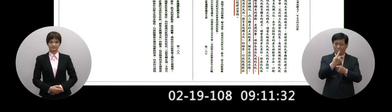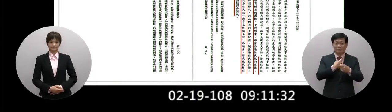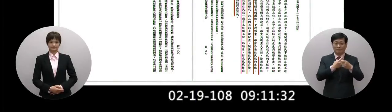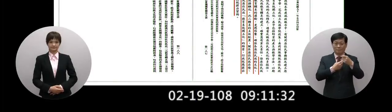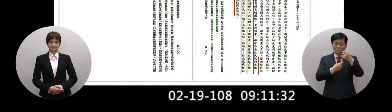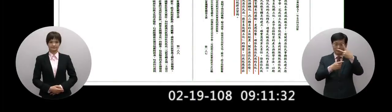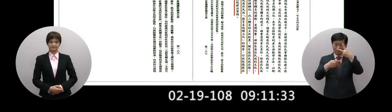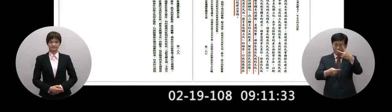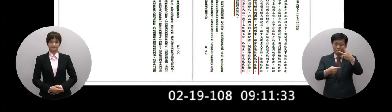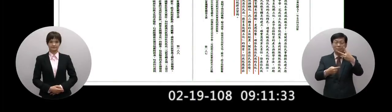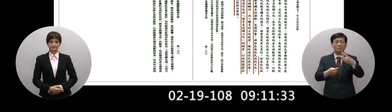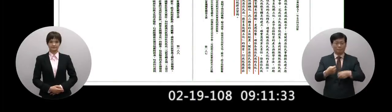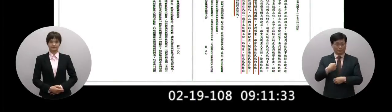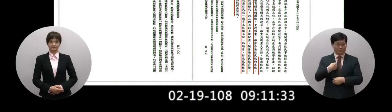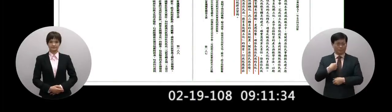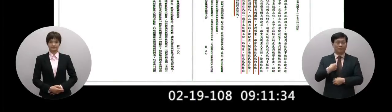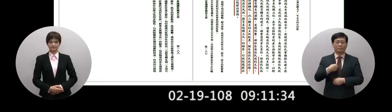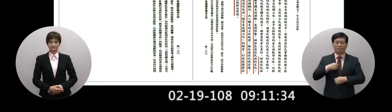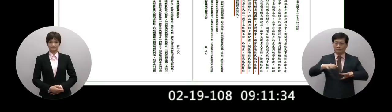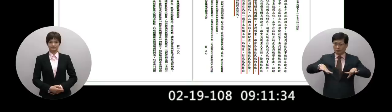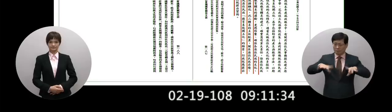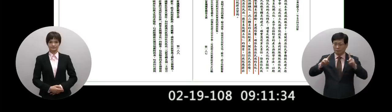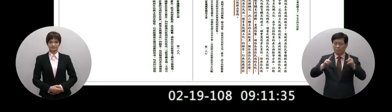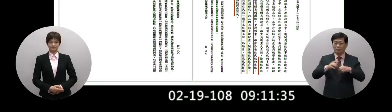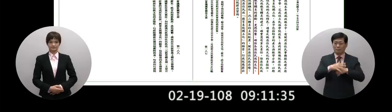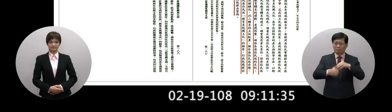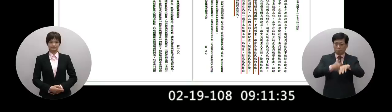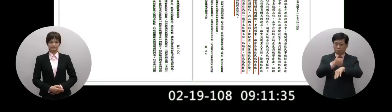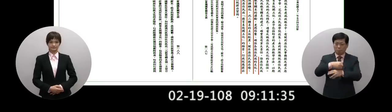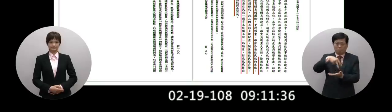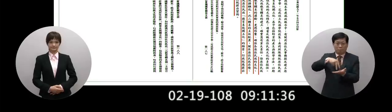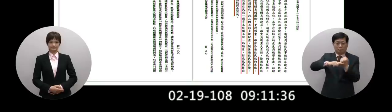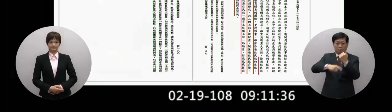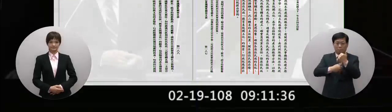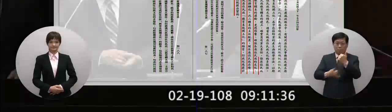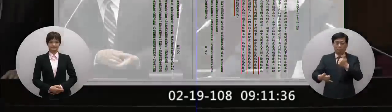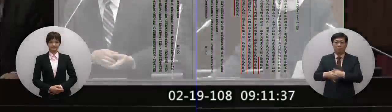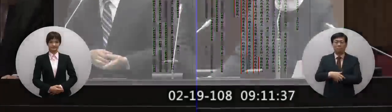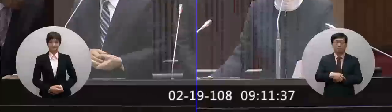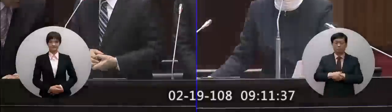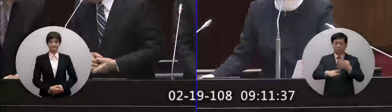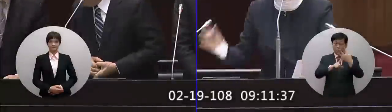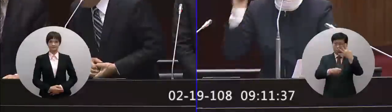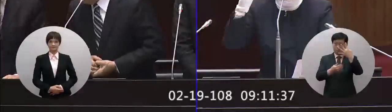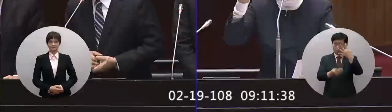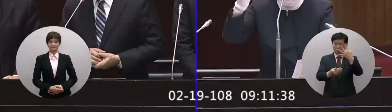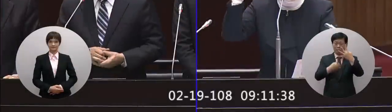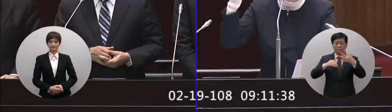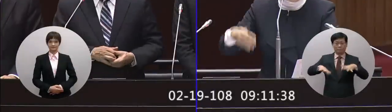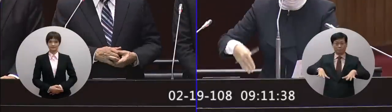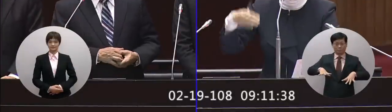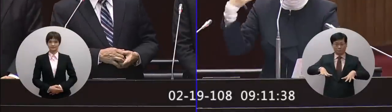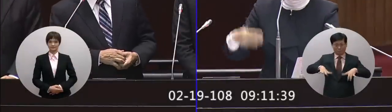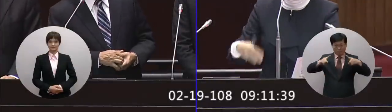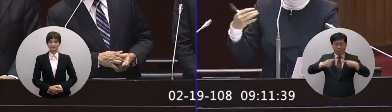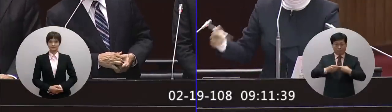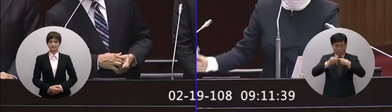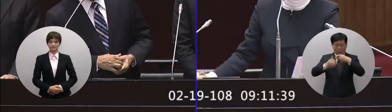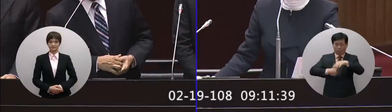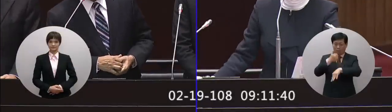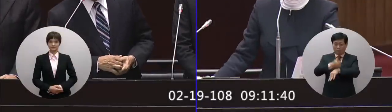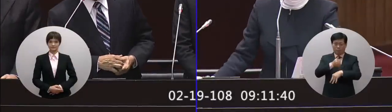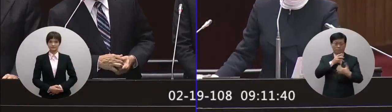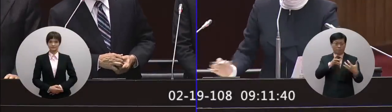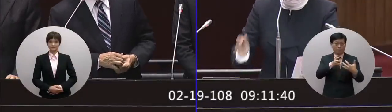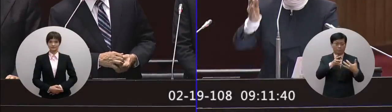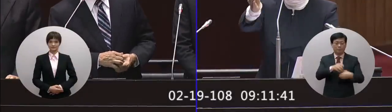91年2月1号，本席首次担任立法委员，4月9号第一次站在这个质询